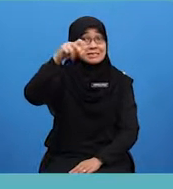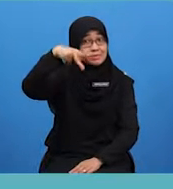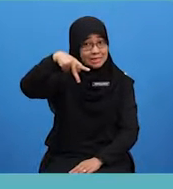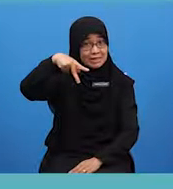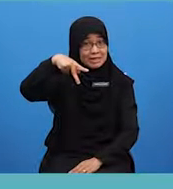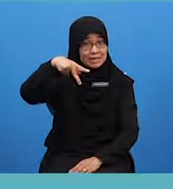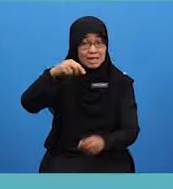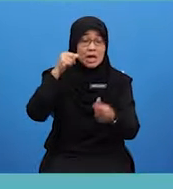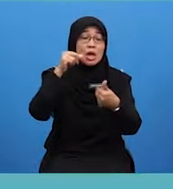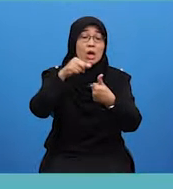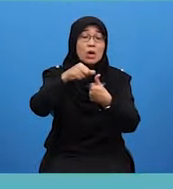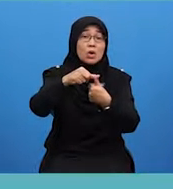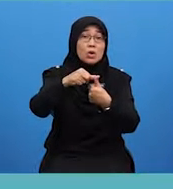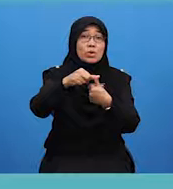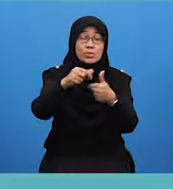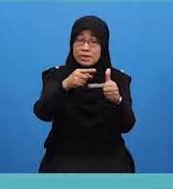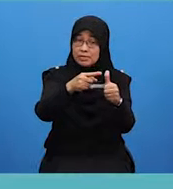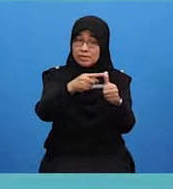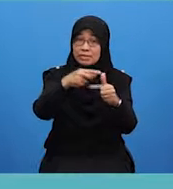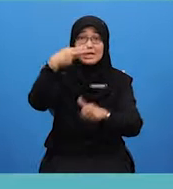HBSP. Saya ulang semula,